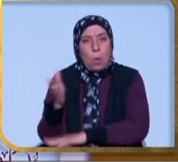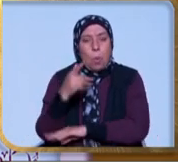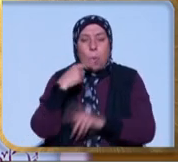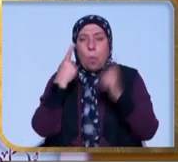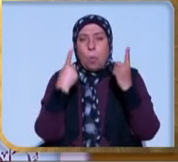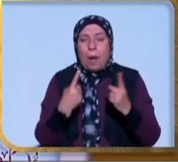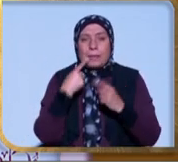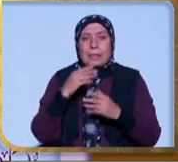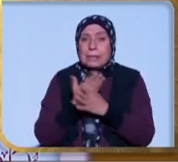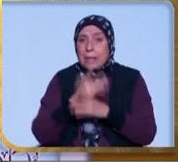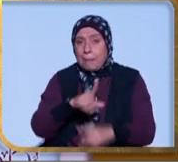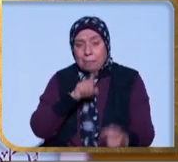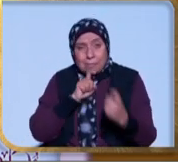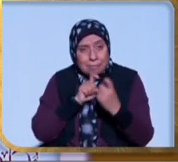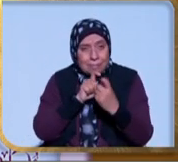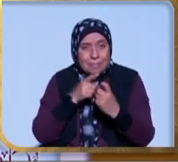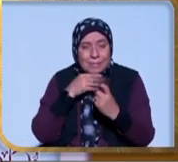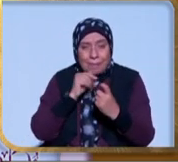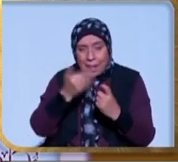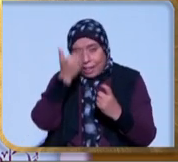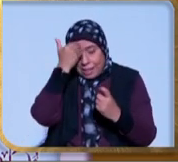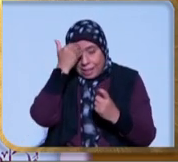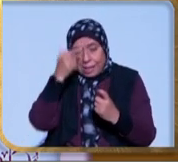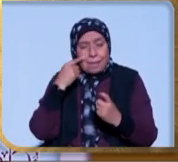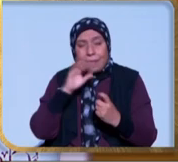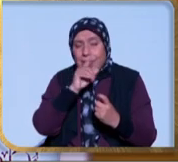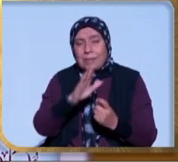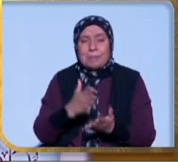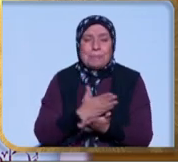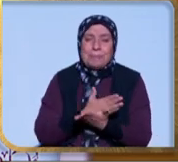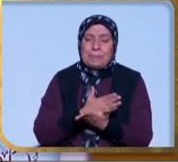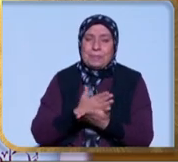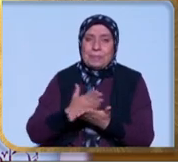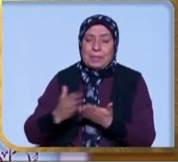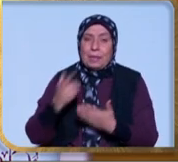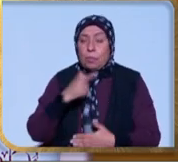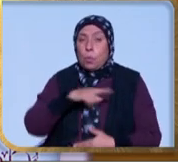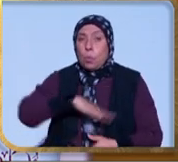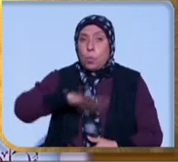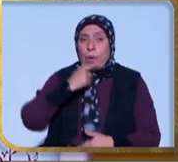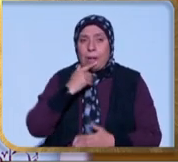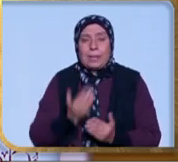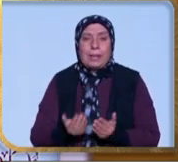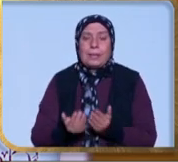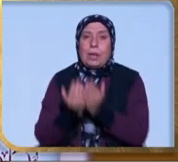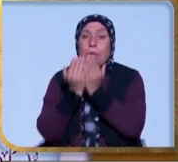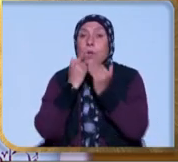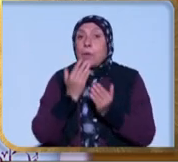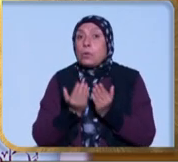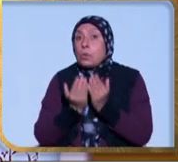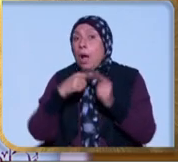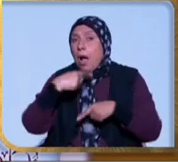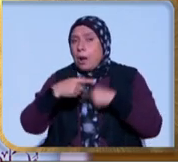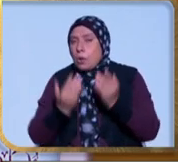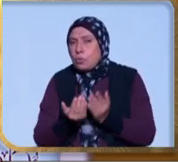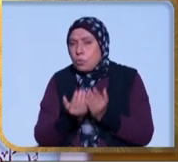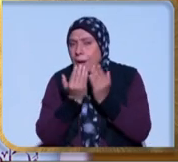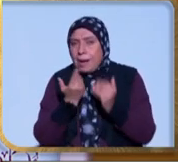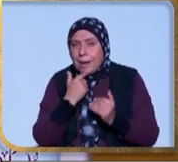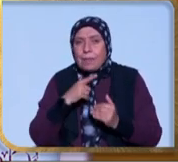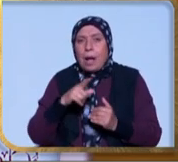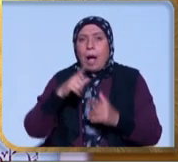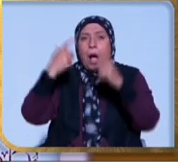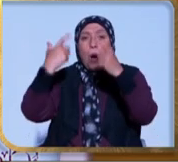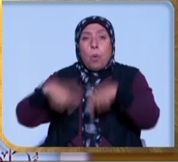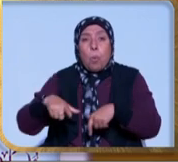التحديات الكبيرة. ونتوجه إلى الله تعالى سبحانه وتعالى جل جلاله الله بالدعاء أنه يحفظ وطننا